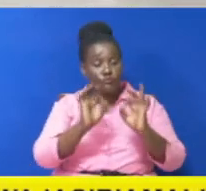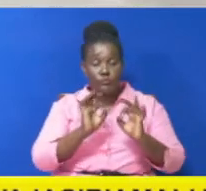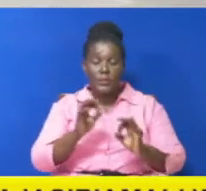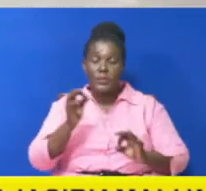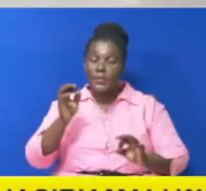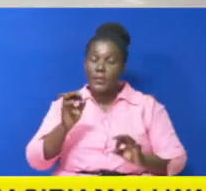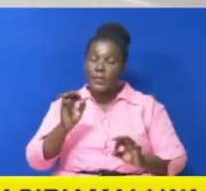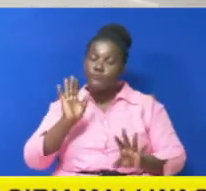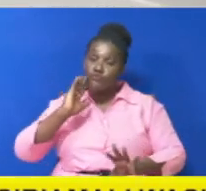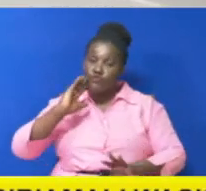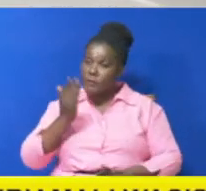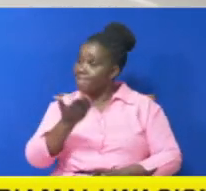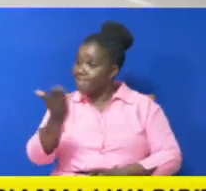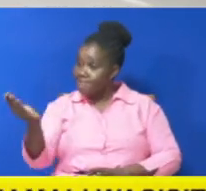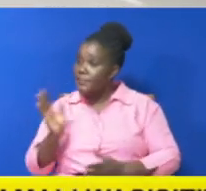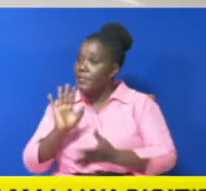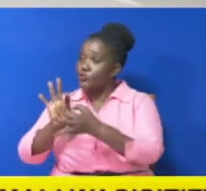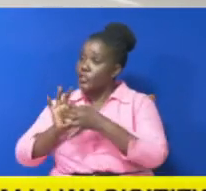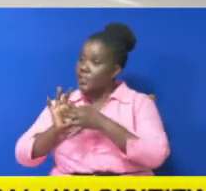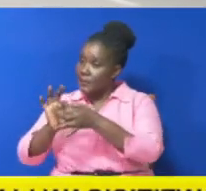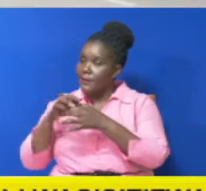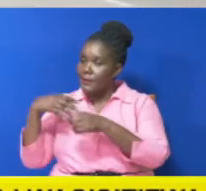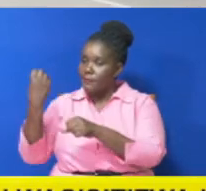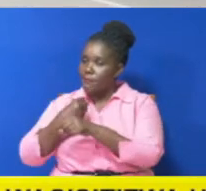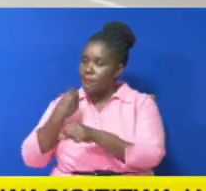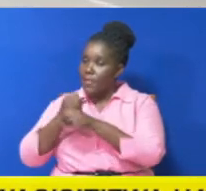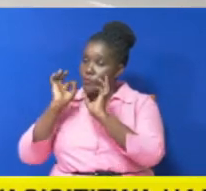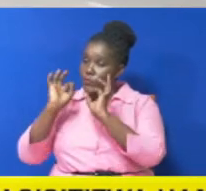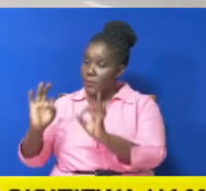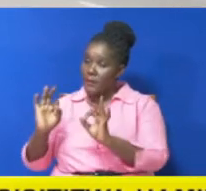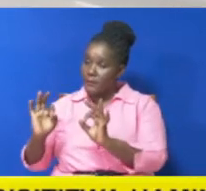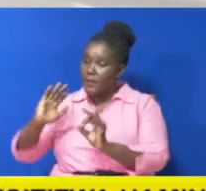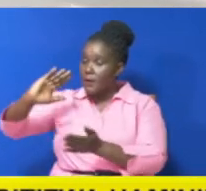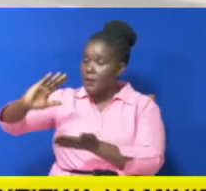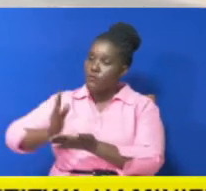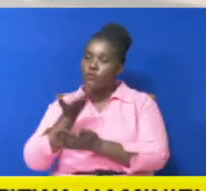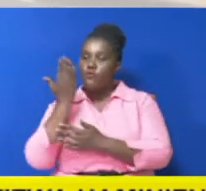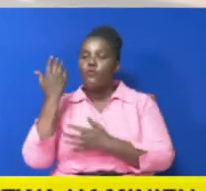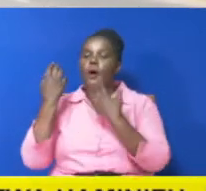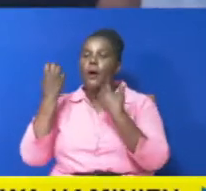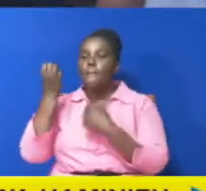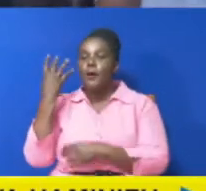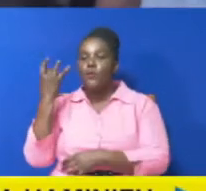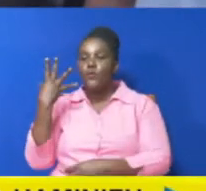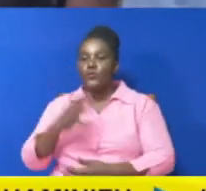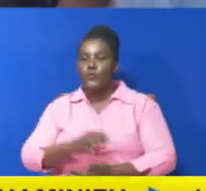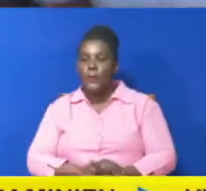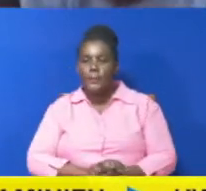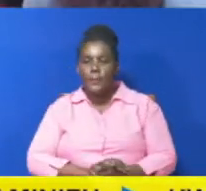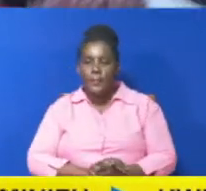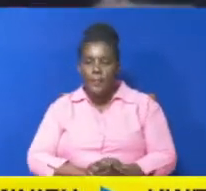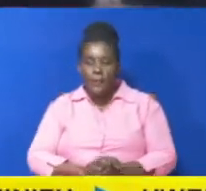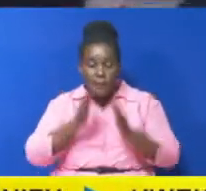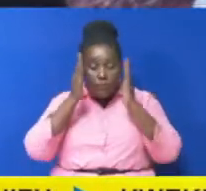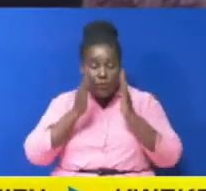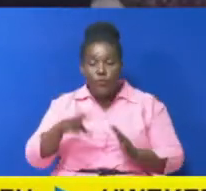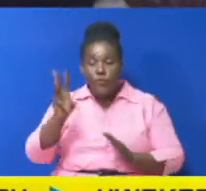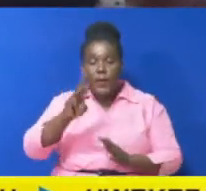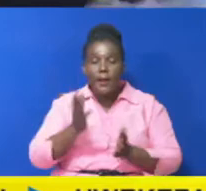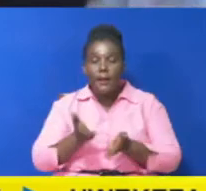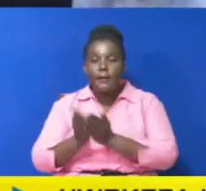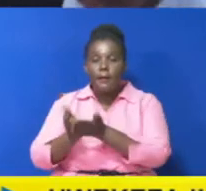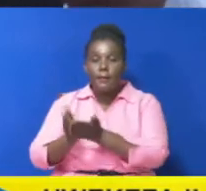inabidi wananchi tuungane kwa pamoja kwa njia ya usafi ili tuepukane na maradhi yasiyo ya lazima. Kwa wilaya Kigamboni Fatuma